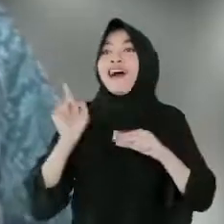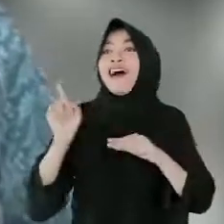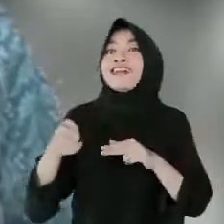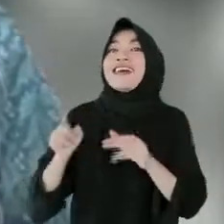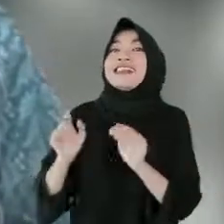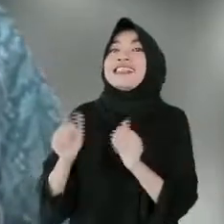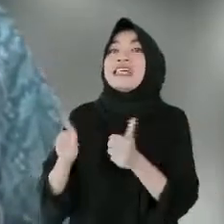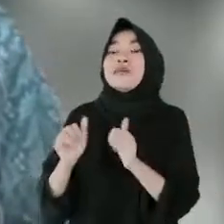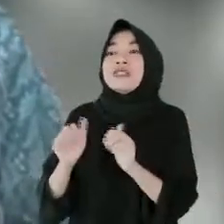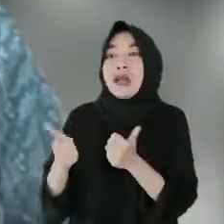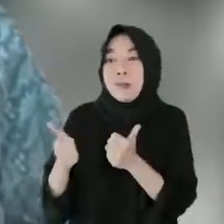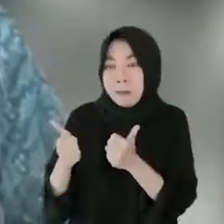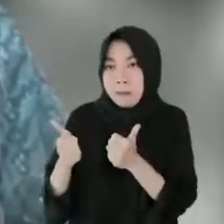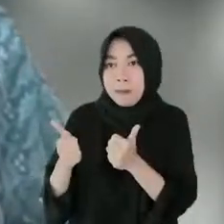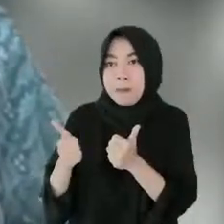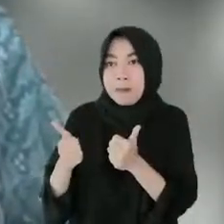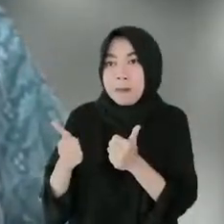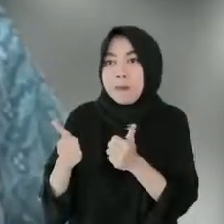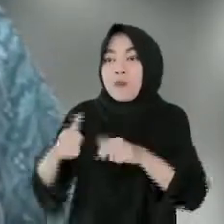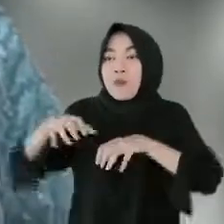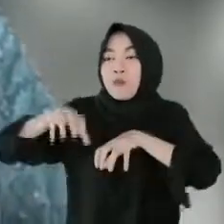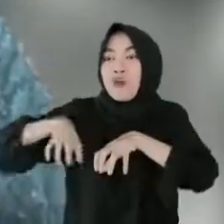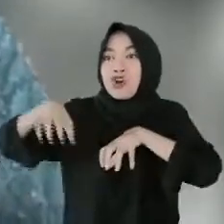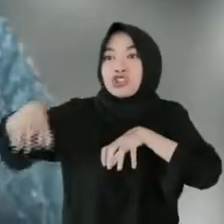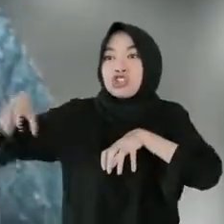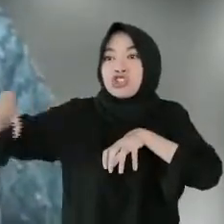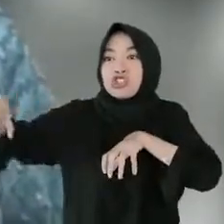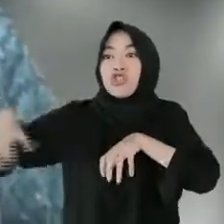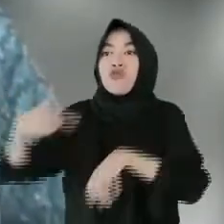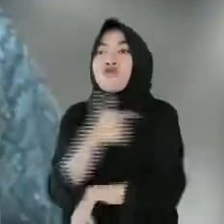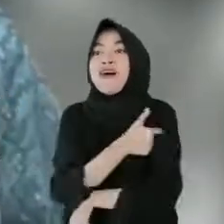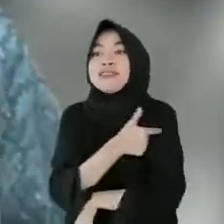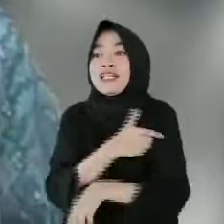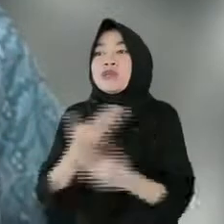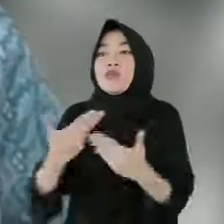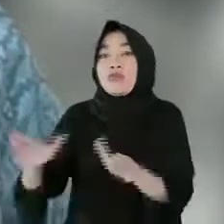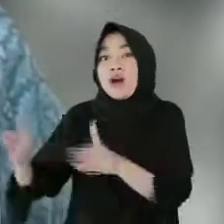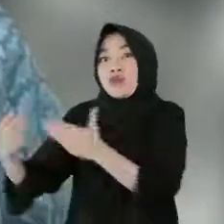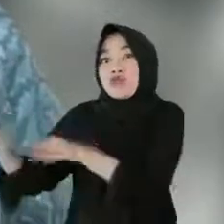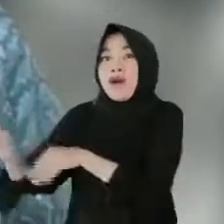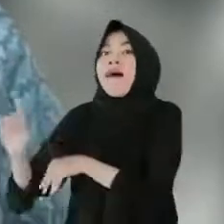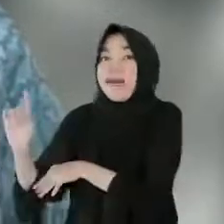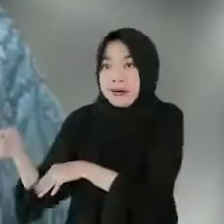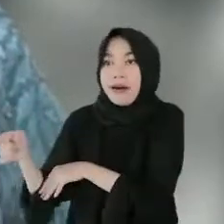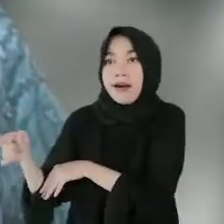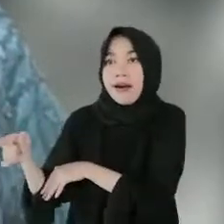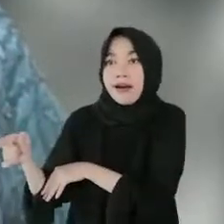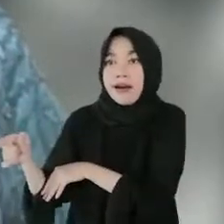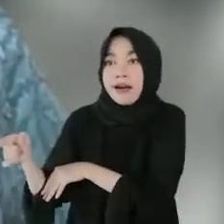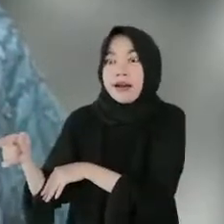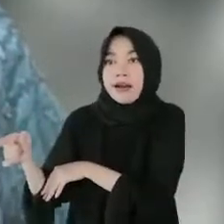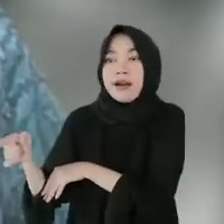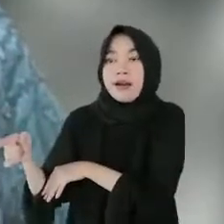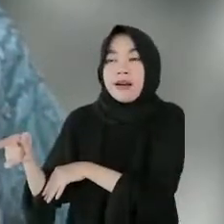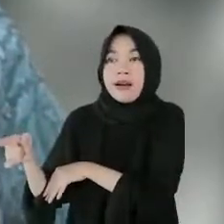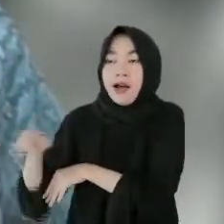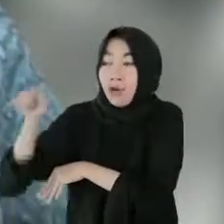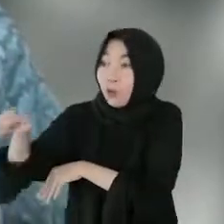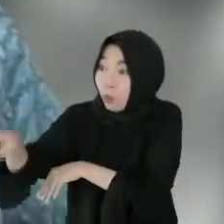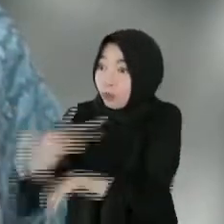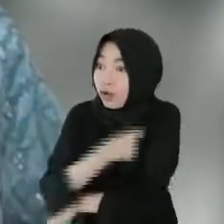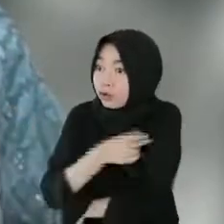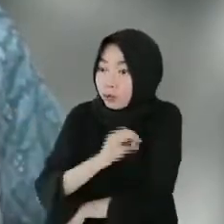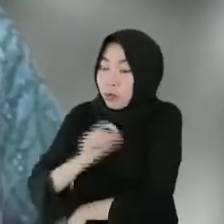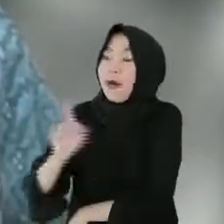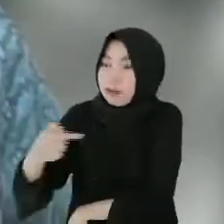menyiapkan apa posko-posko tempat vaksinasi Jadi mereka tentu akan dilakukan